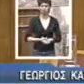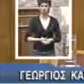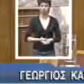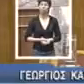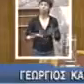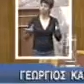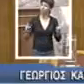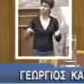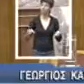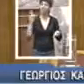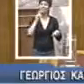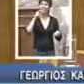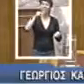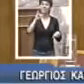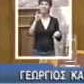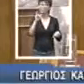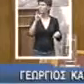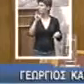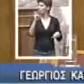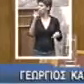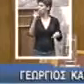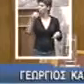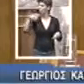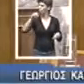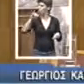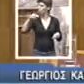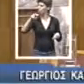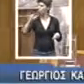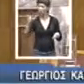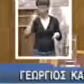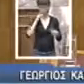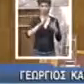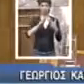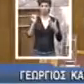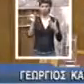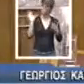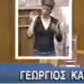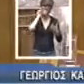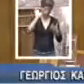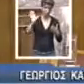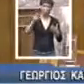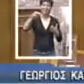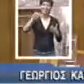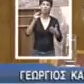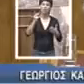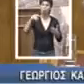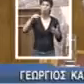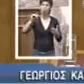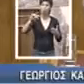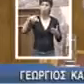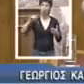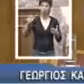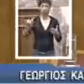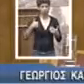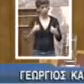Βεβαίως. Η Νικολοπούλου. Νικοπούλου, γιατί με μπερδέψετε, κυρία Δασούλα. Εμείς λοιπόν λέμε, έρχεται